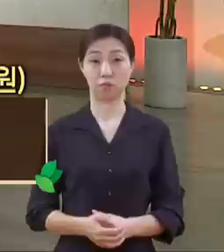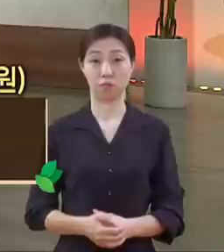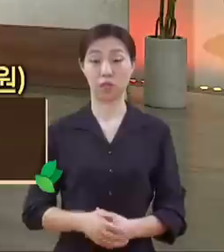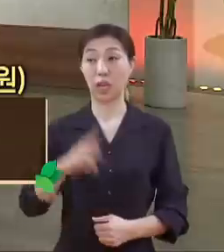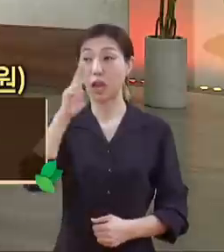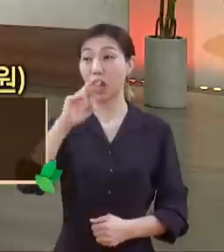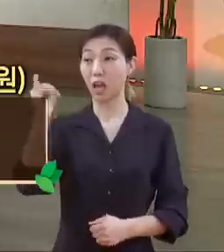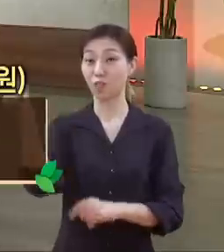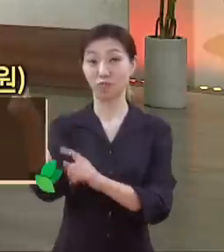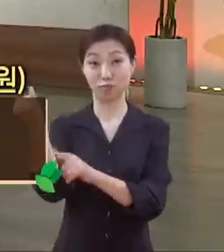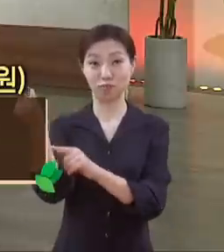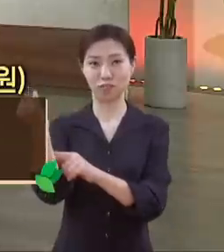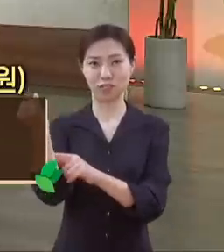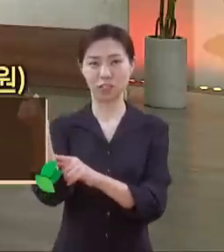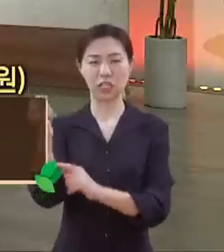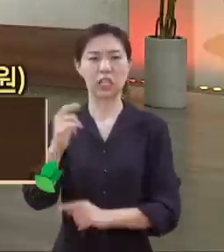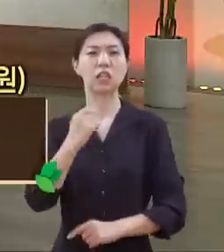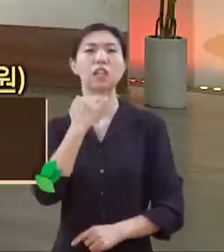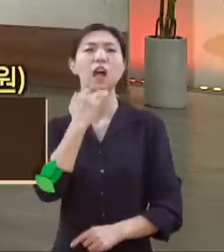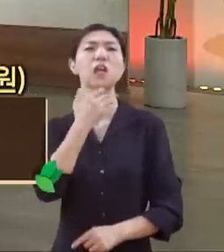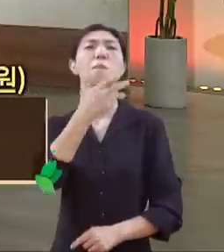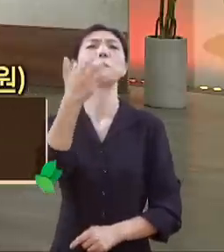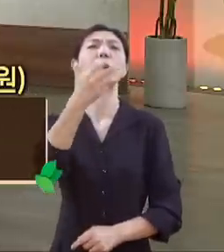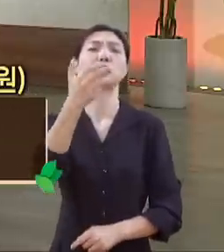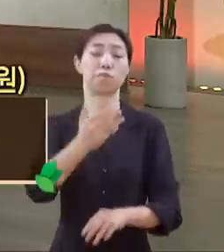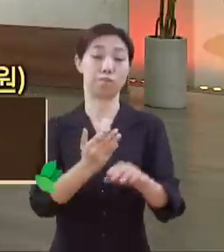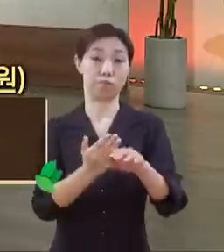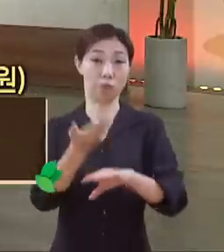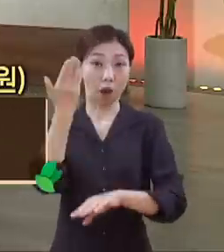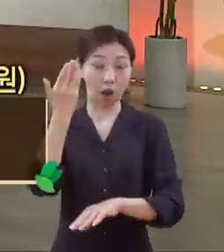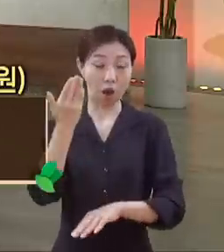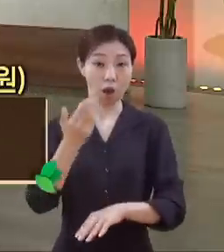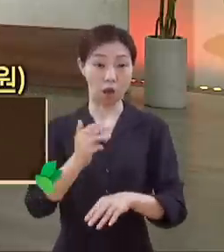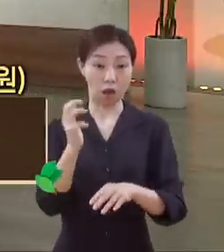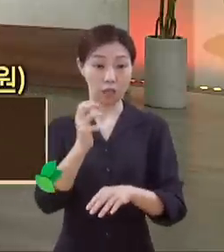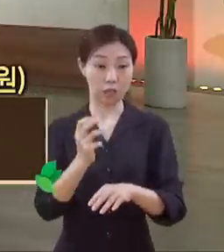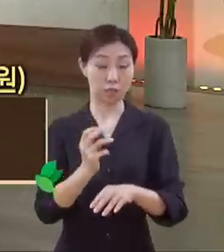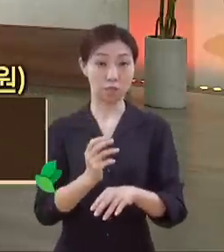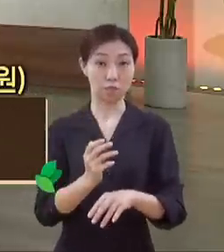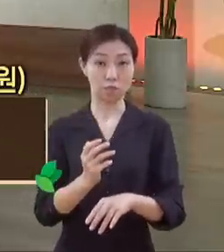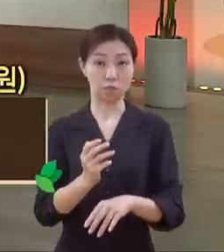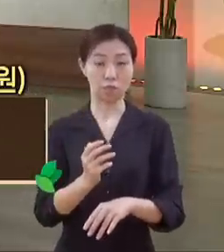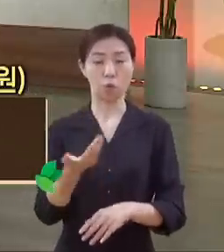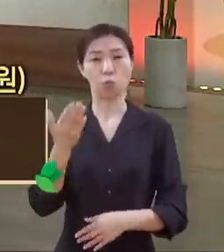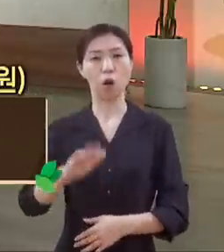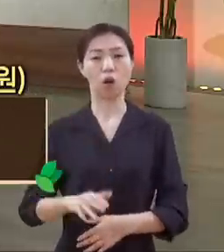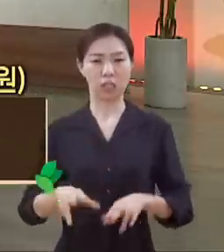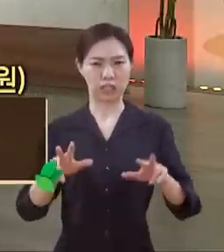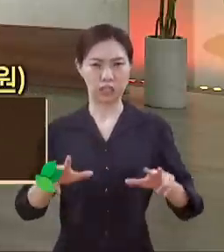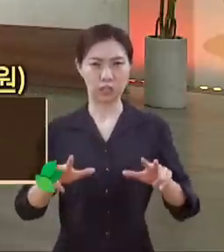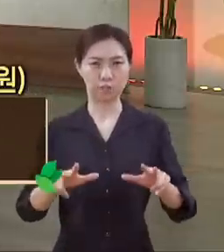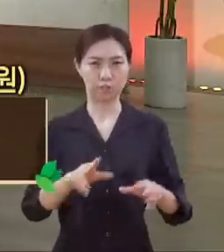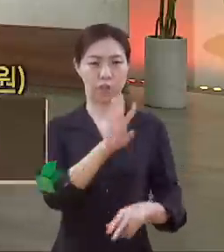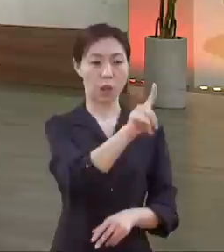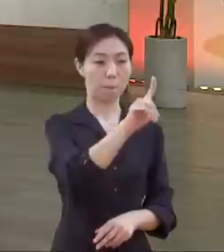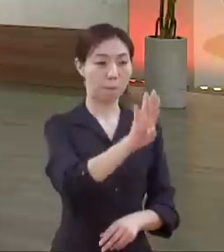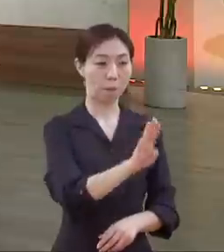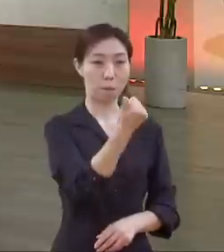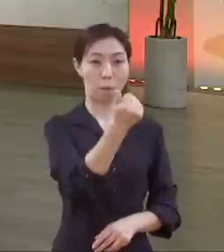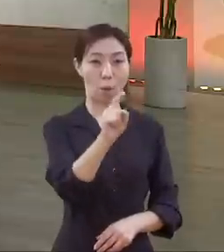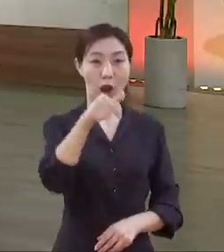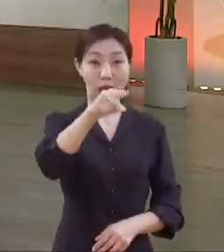지금 오히려 법화경도 사경하시고 경전도 독송하시고 기도를 많이 하시는데